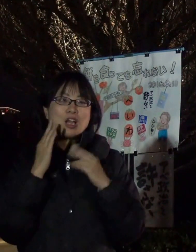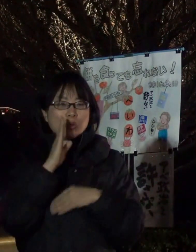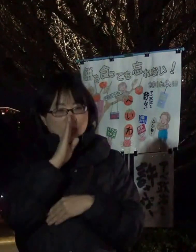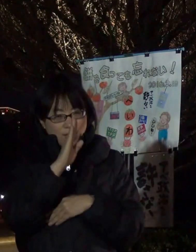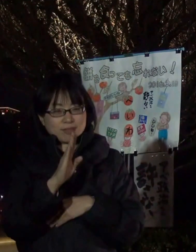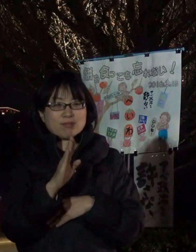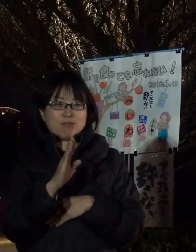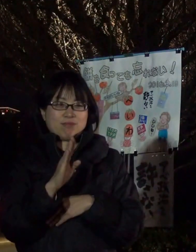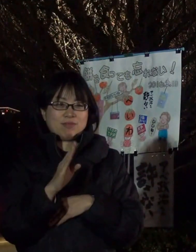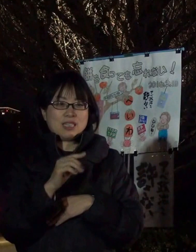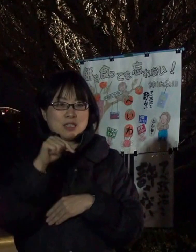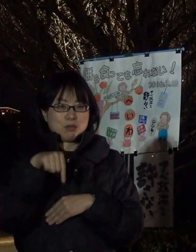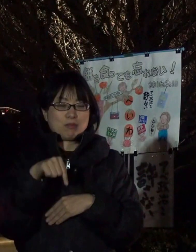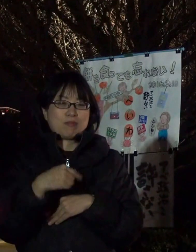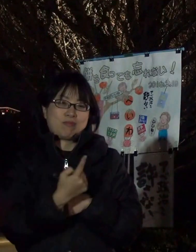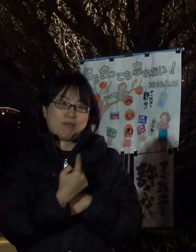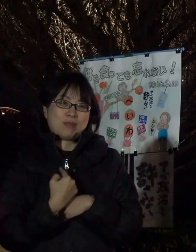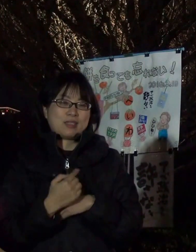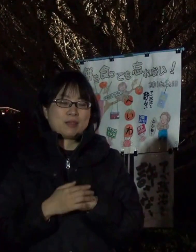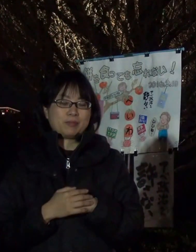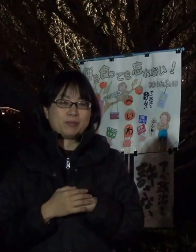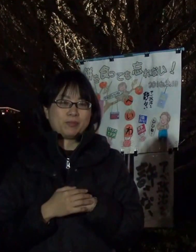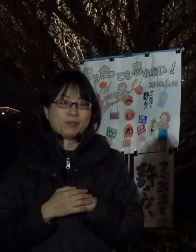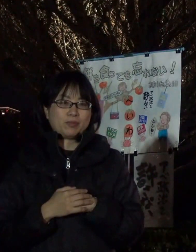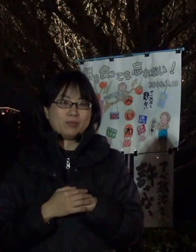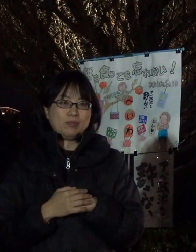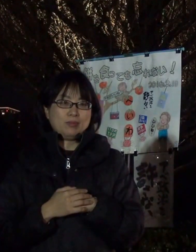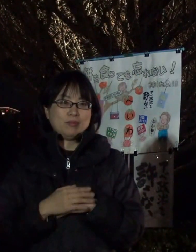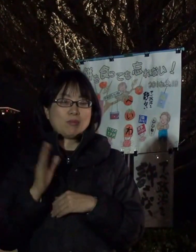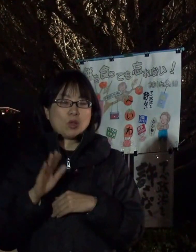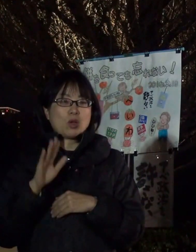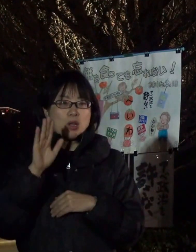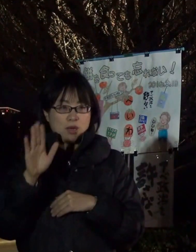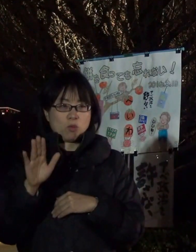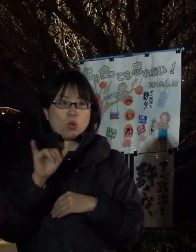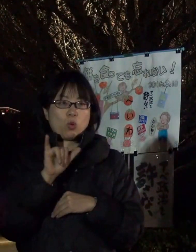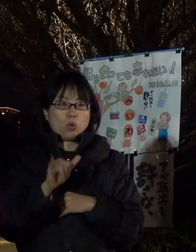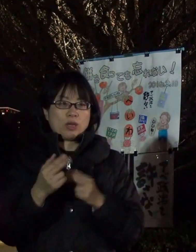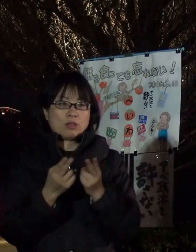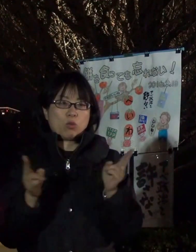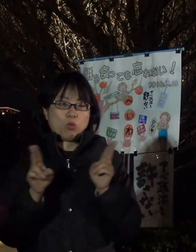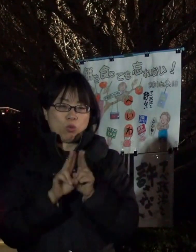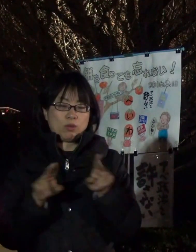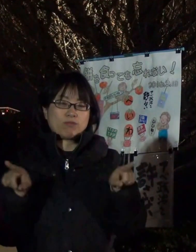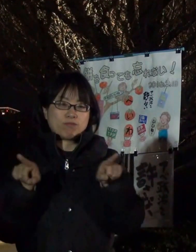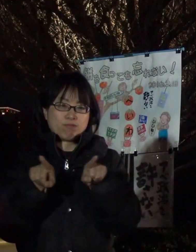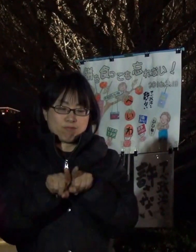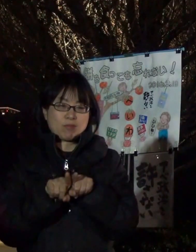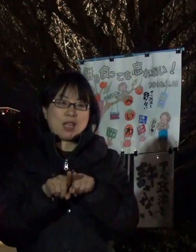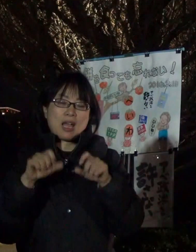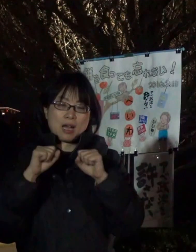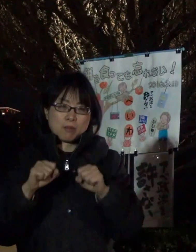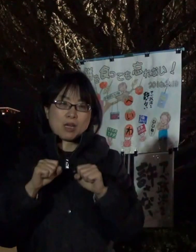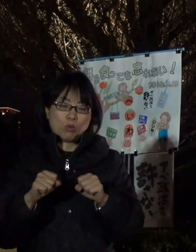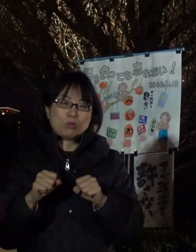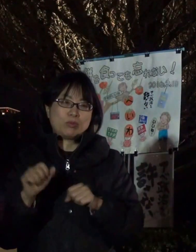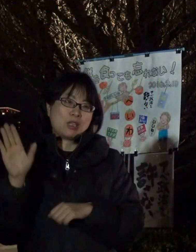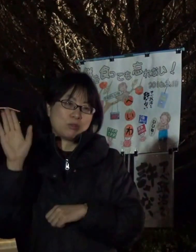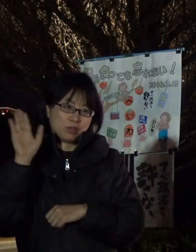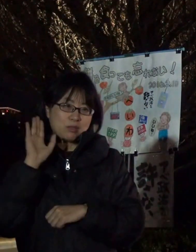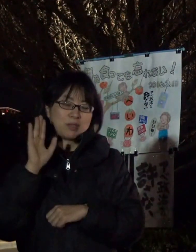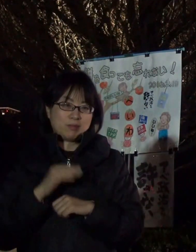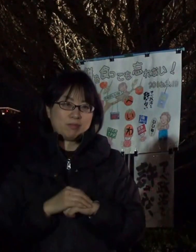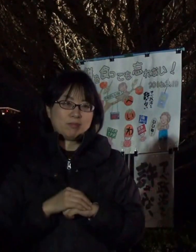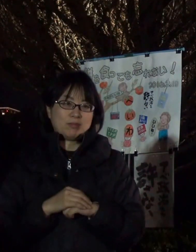まあこれから今日もあの野党で協力し合って頑張ろうという話になってます。だんだんだんだん明る